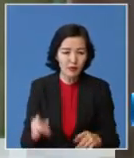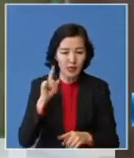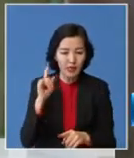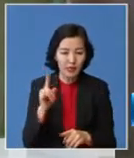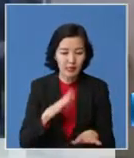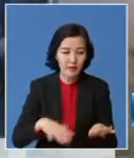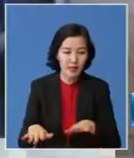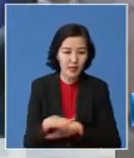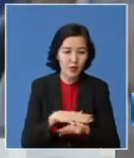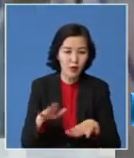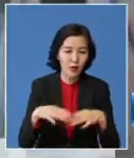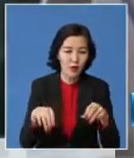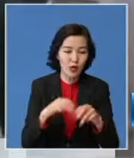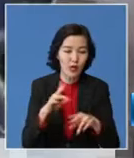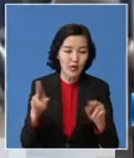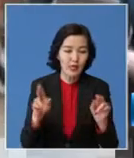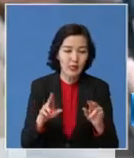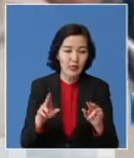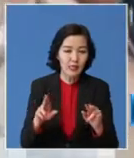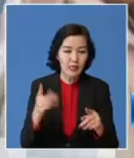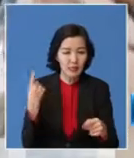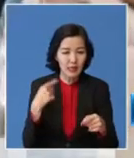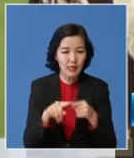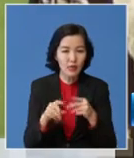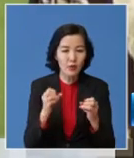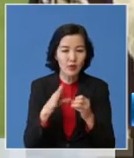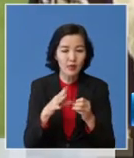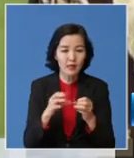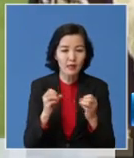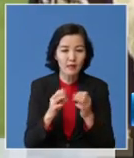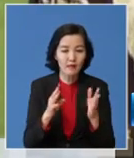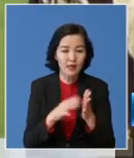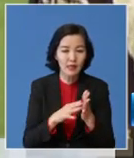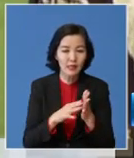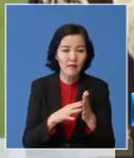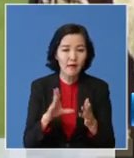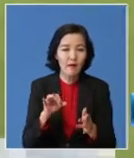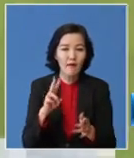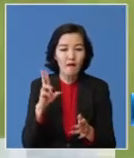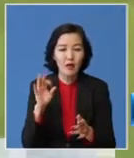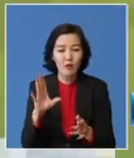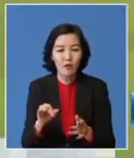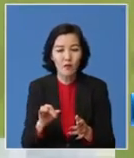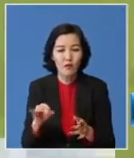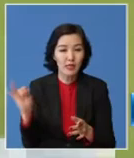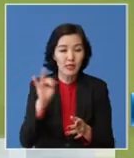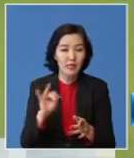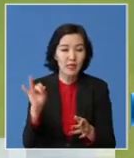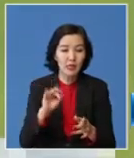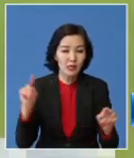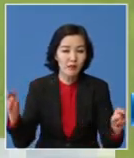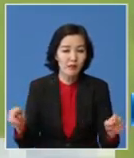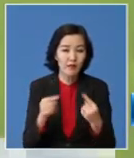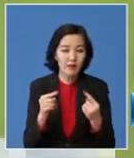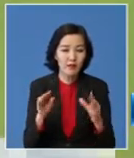казахов. Рукодельница восстановила технологии мастеров 15-19 веков. С исторической точностью воссоздала